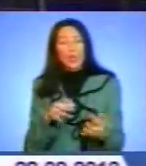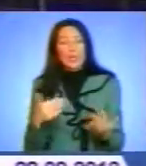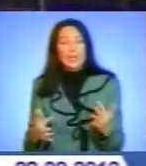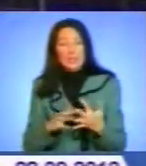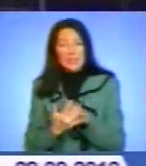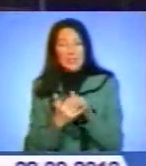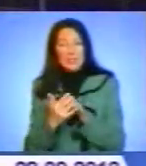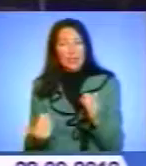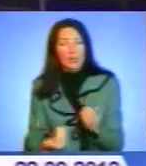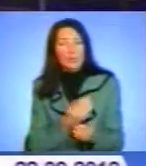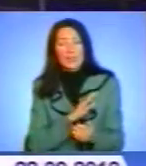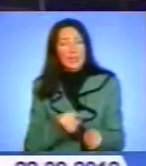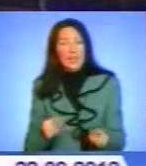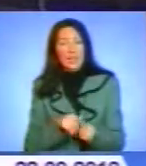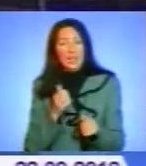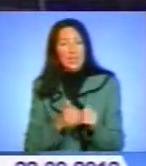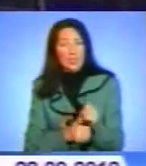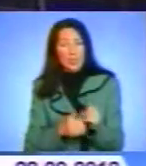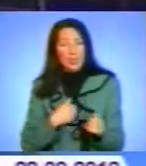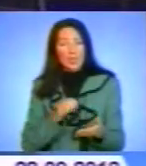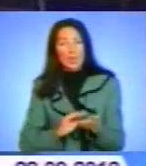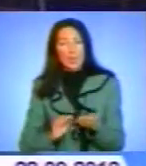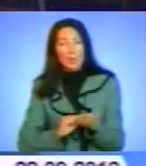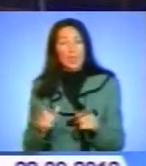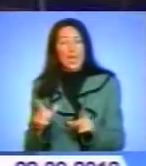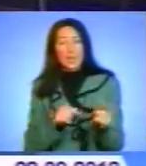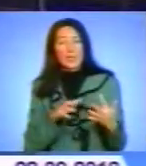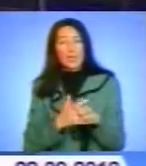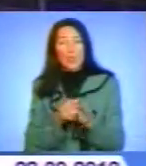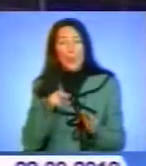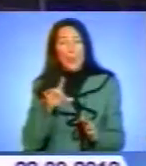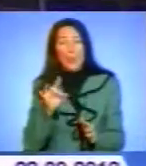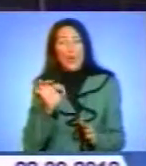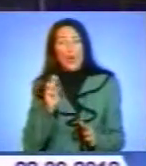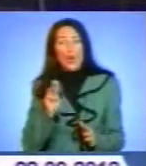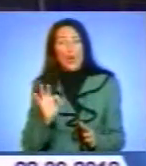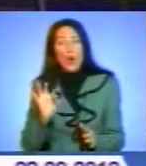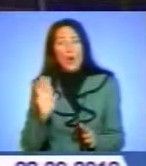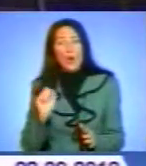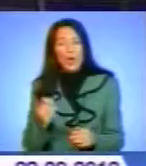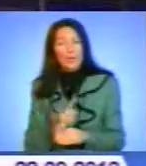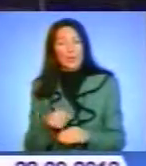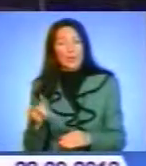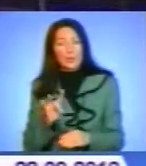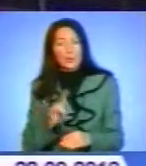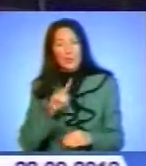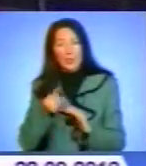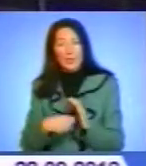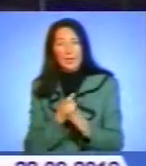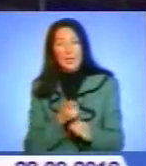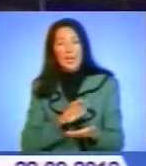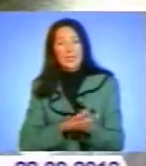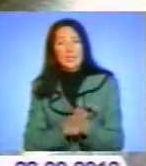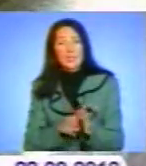оновлюються не так часто. Наші кореспонденти завітали до села Прошува Тернопільського району, щоб дізнатися, у якому стані сільські